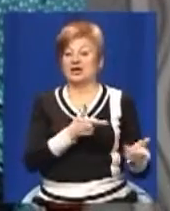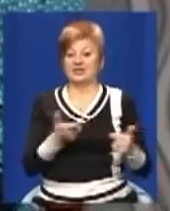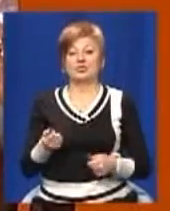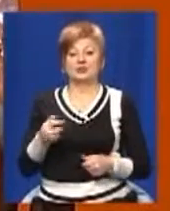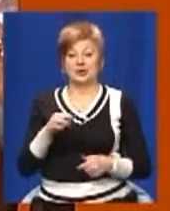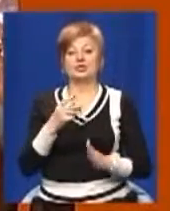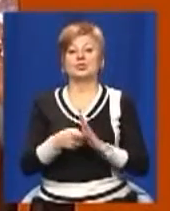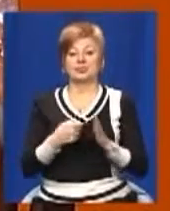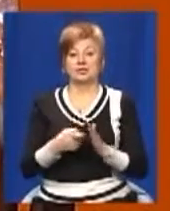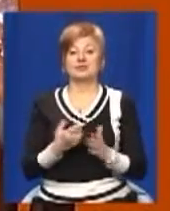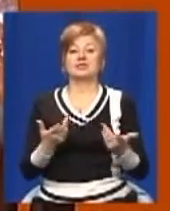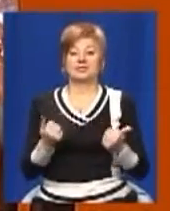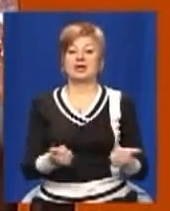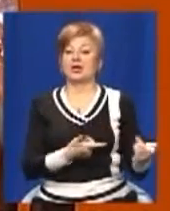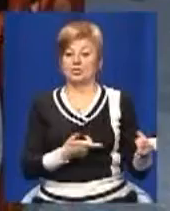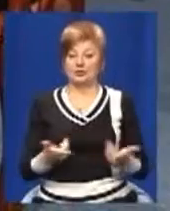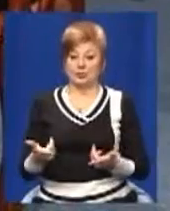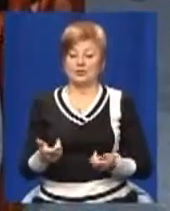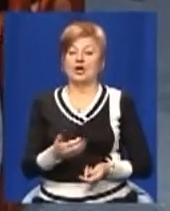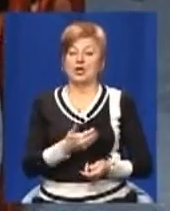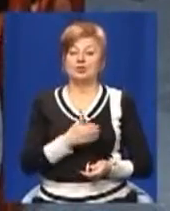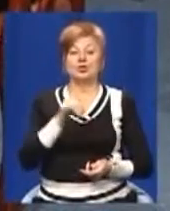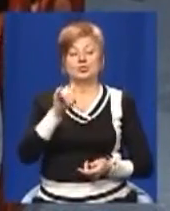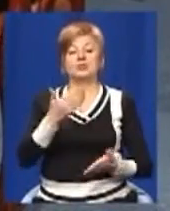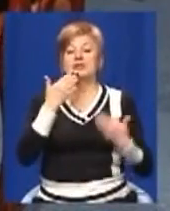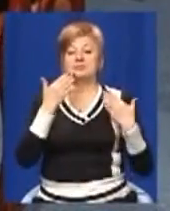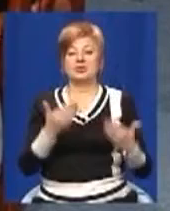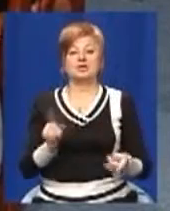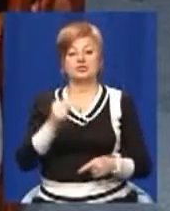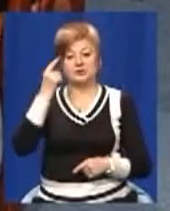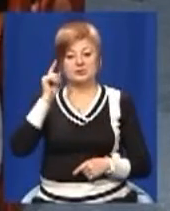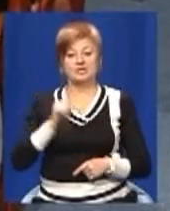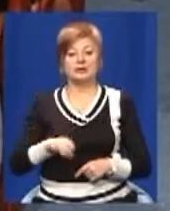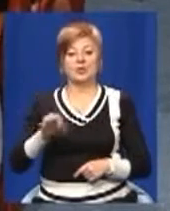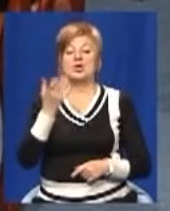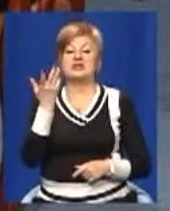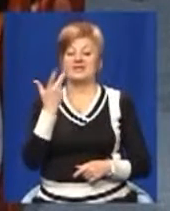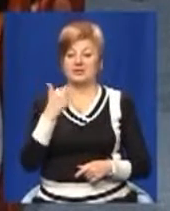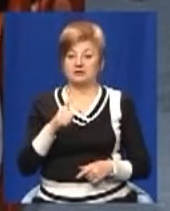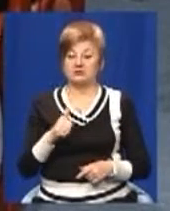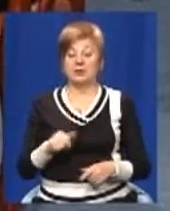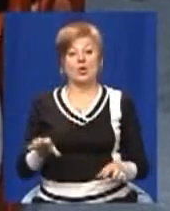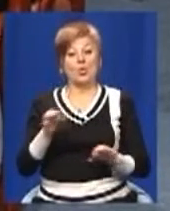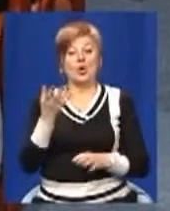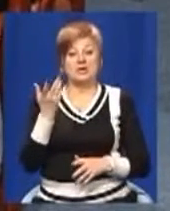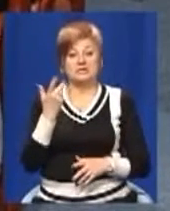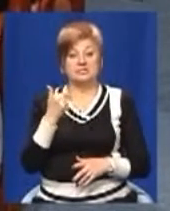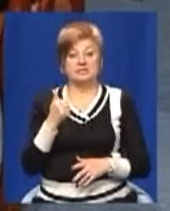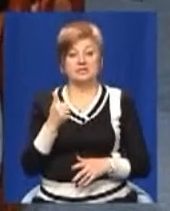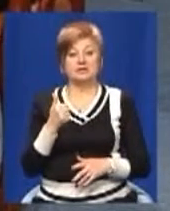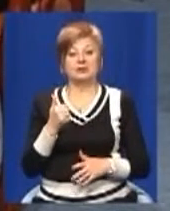Анечка, дізнаватися? Так, дуже готова. Хотіла б у тебе запитати, що ти знаєш про кольори? Про кольори, що